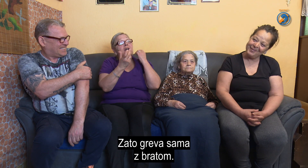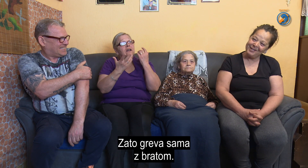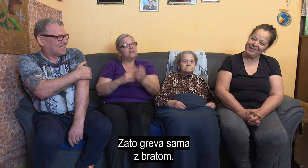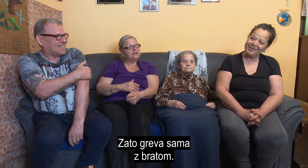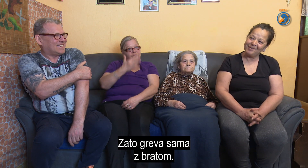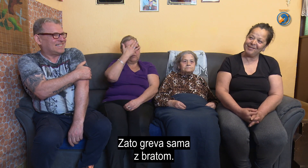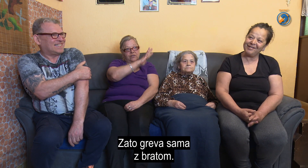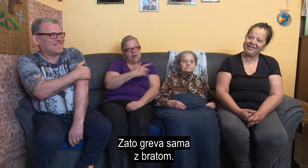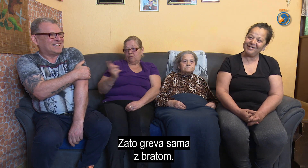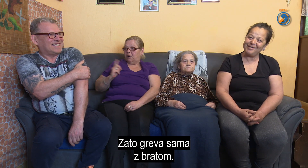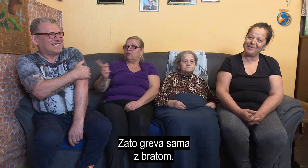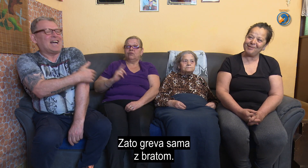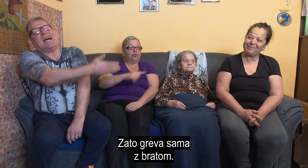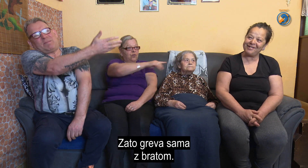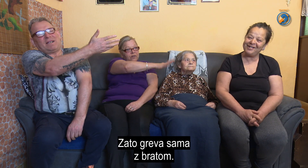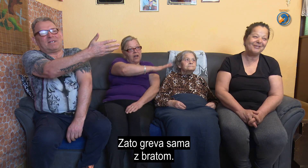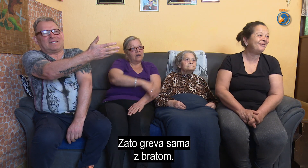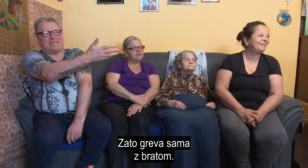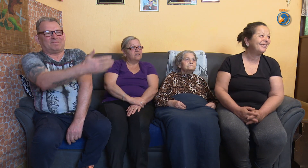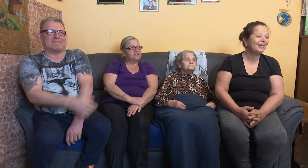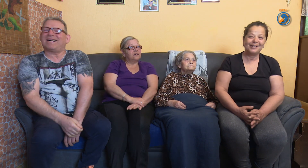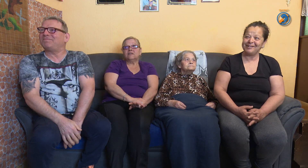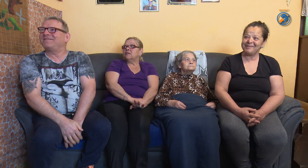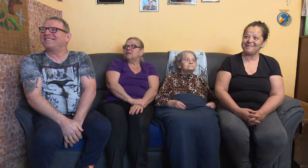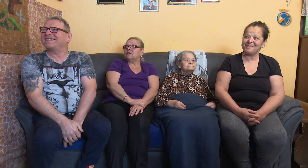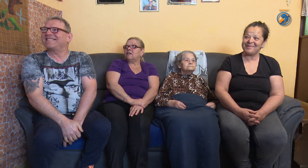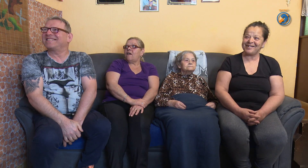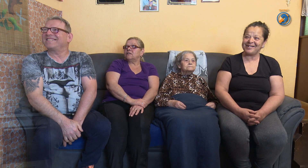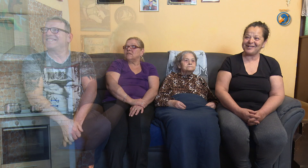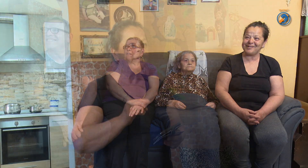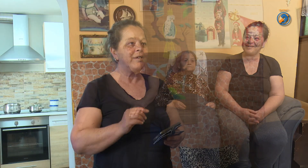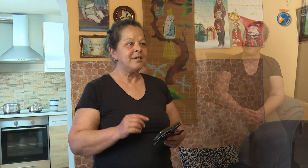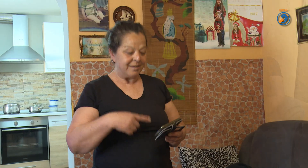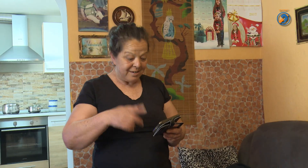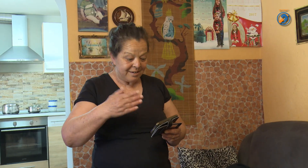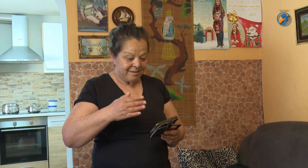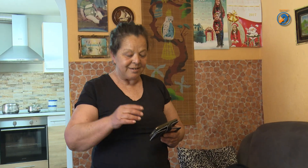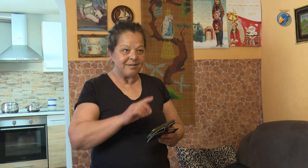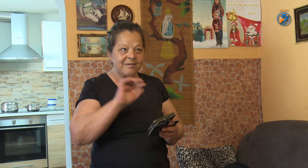Ona pozna se, pa ona pa ne pozna veru, pa pene, pa nika ne.